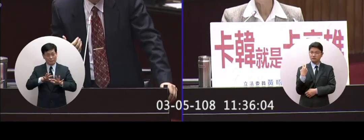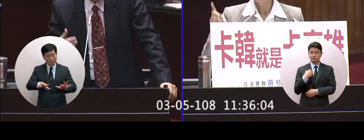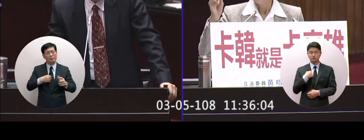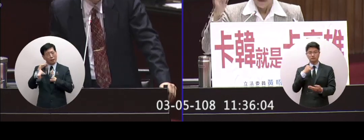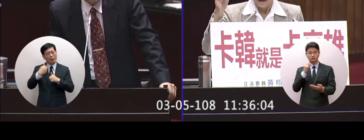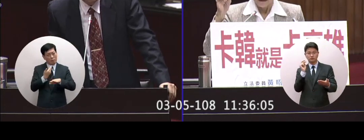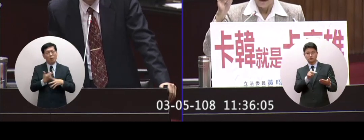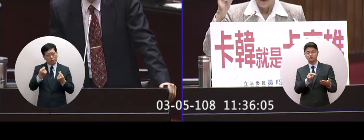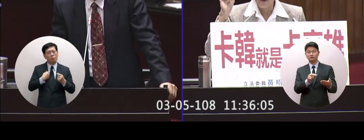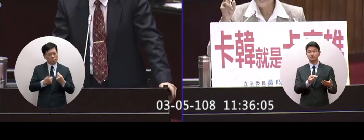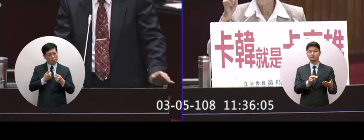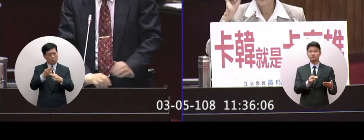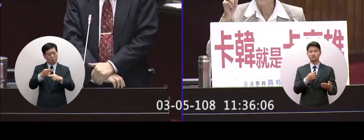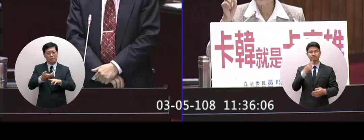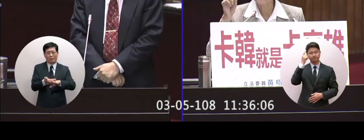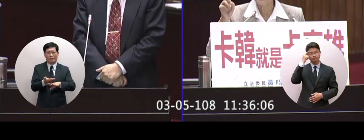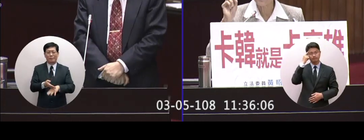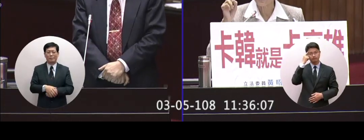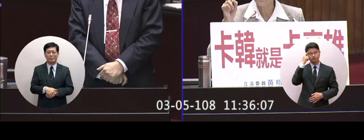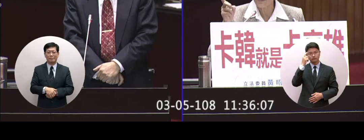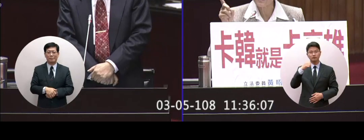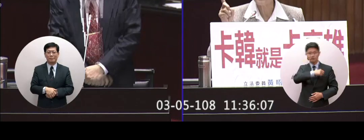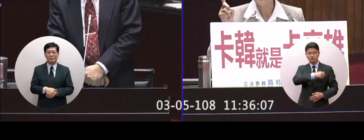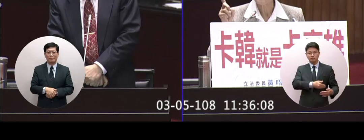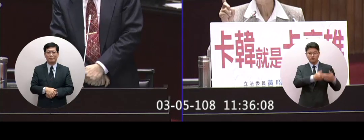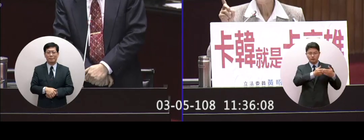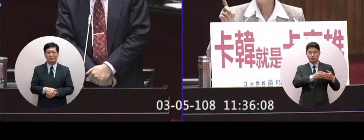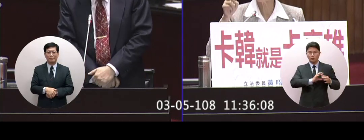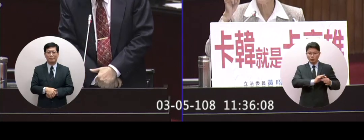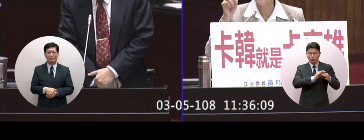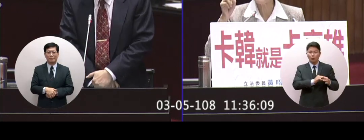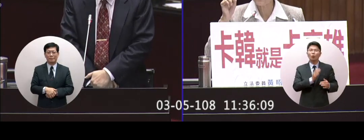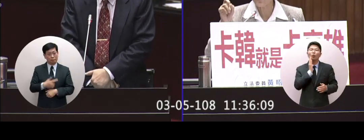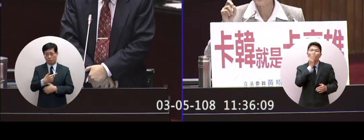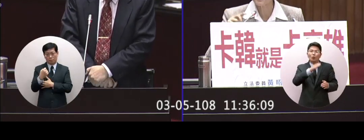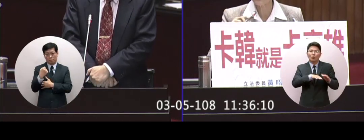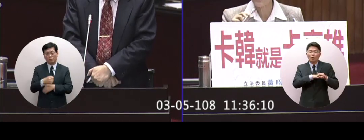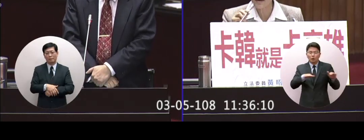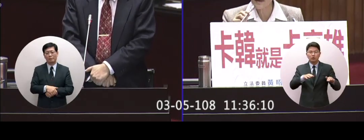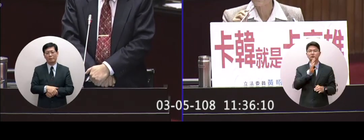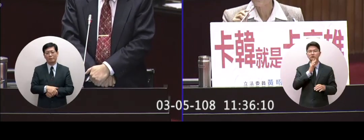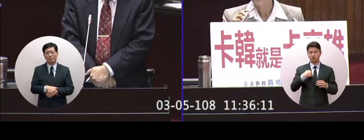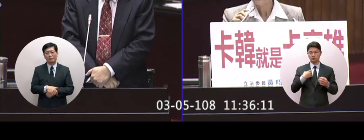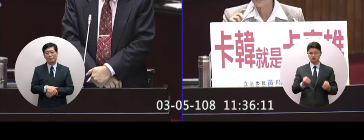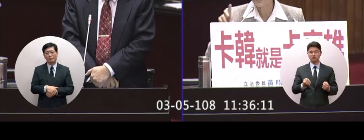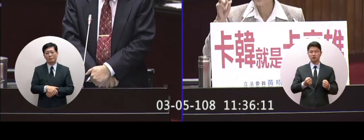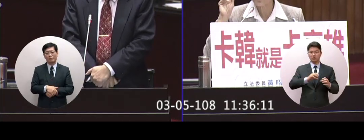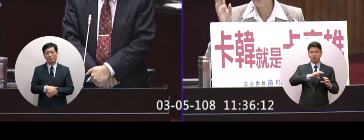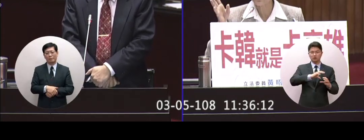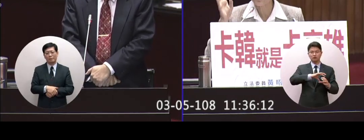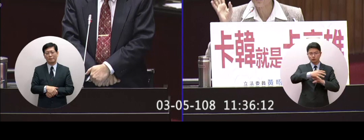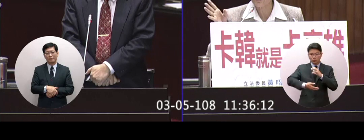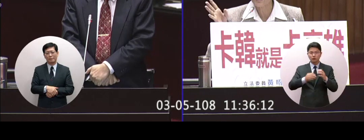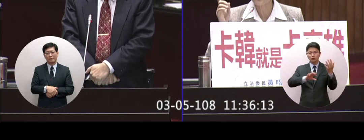放心，我们也非常放心。 我想稳定的两岸关系，是我们在国际外交上以及